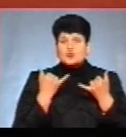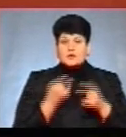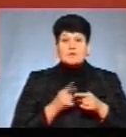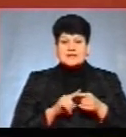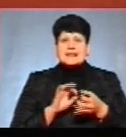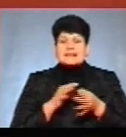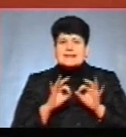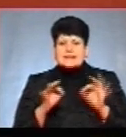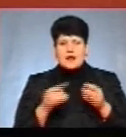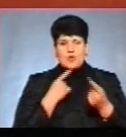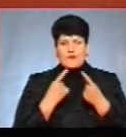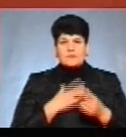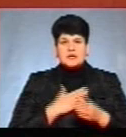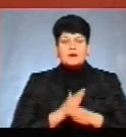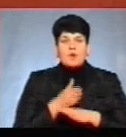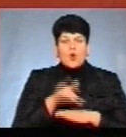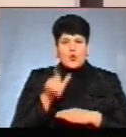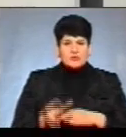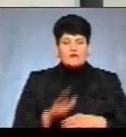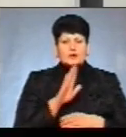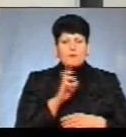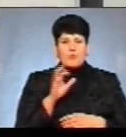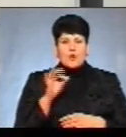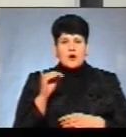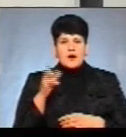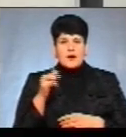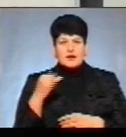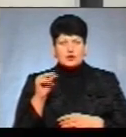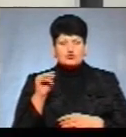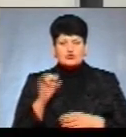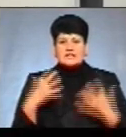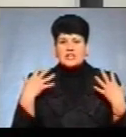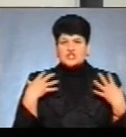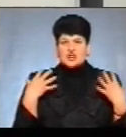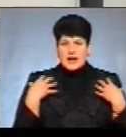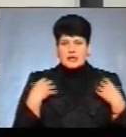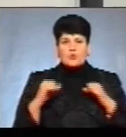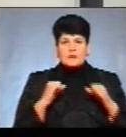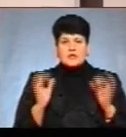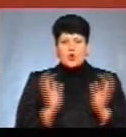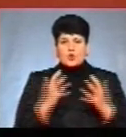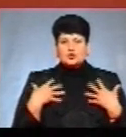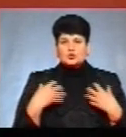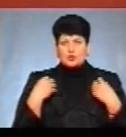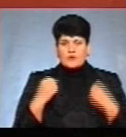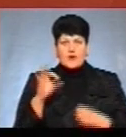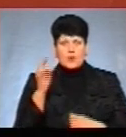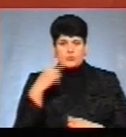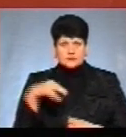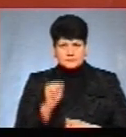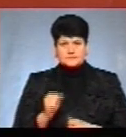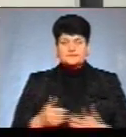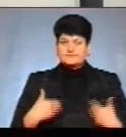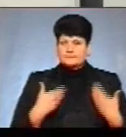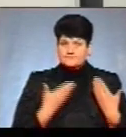Отож, сьогодні про це більш детально говоримо із нашим гостем. Це Володимир Богайчук, начальник управління охорони здоров'я Тернопільської облдержадміністрації.